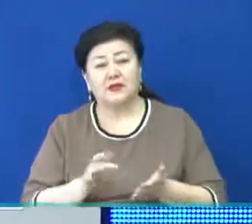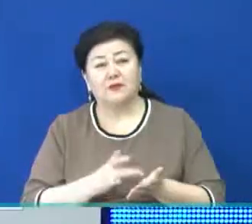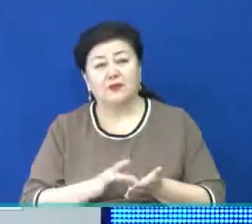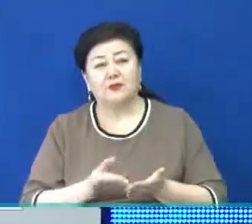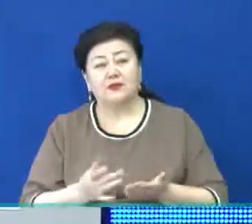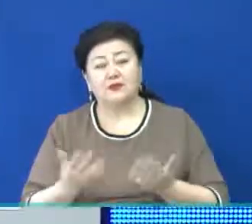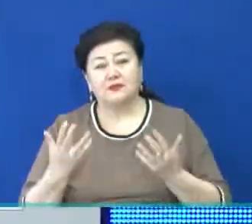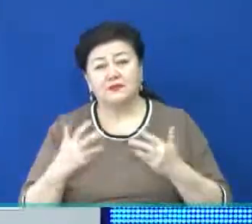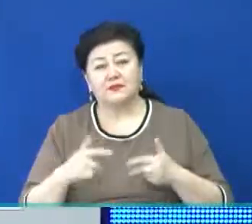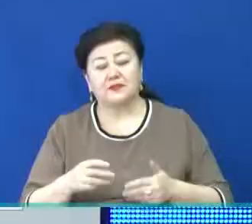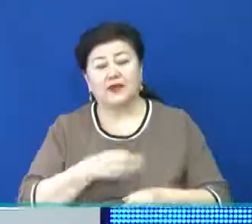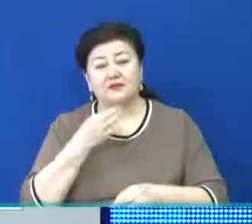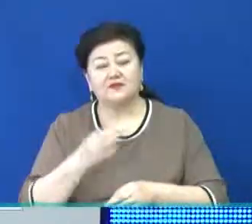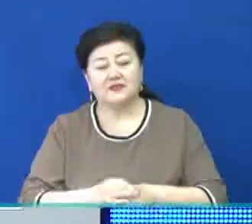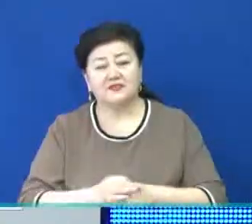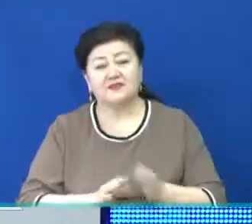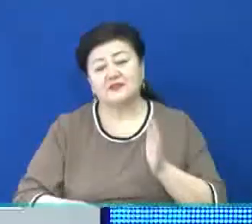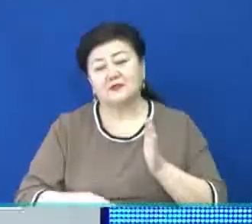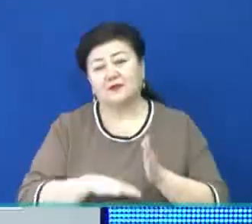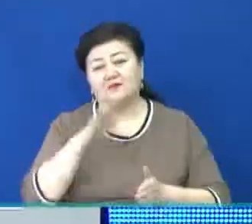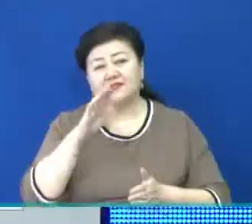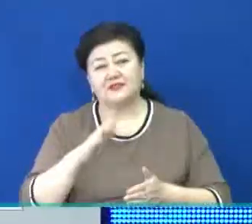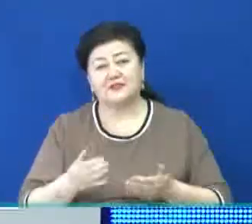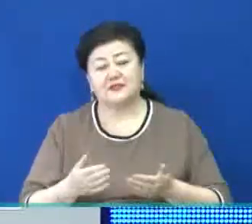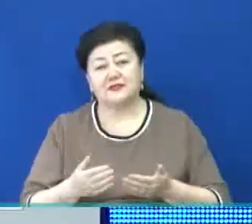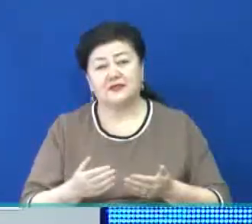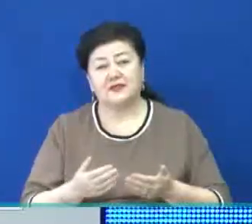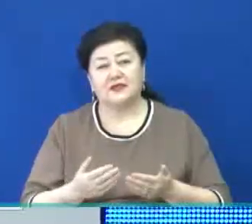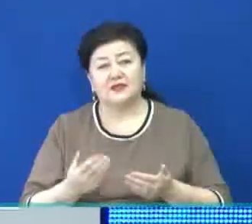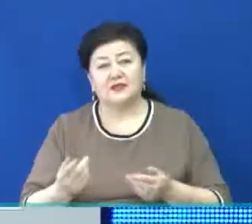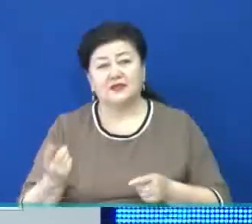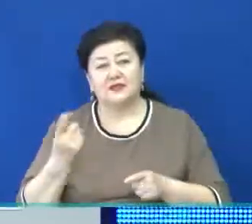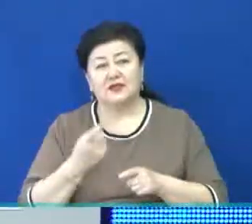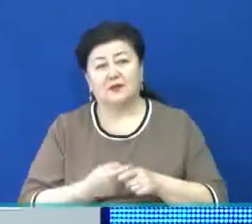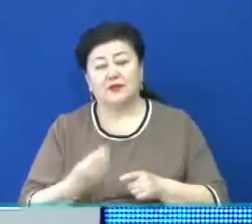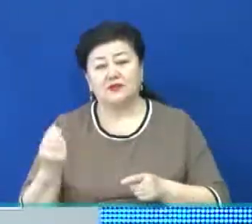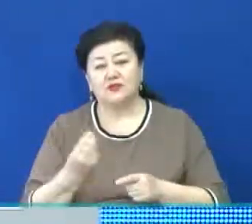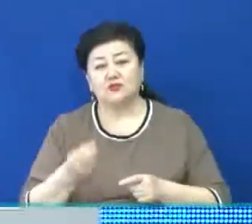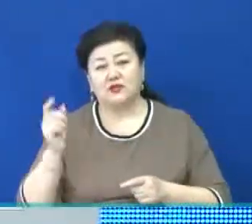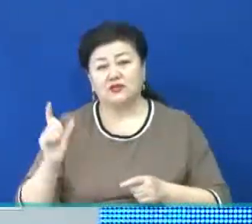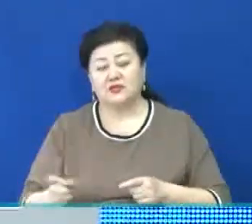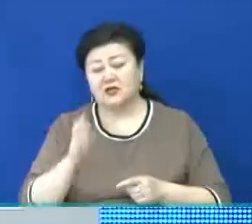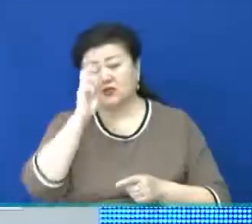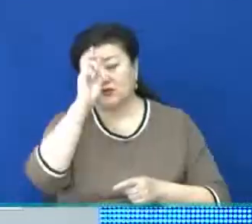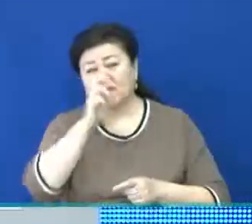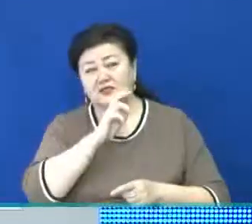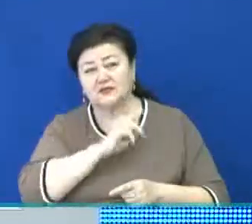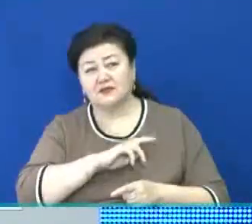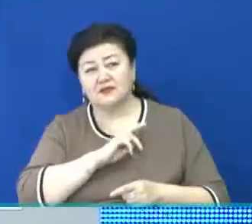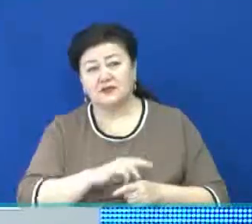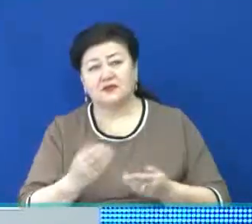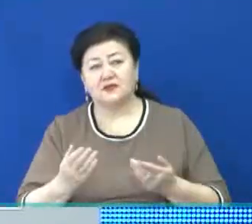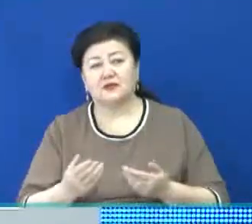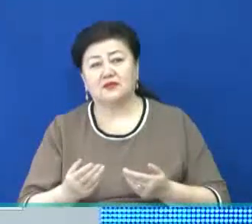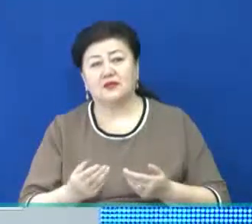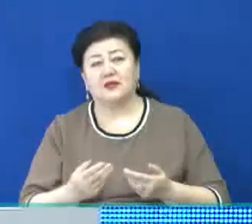есеп қызметкерлерінің жауапкершілігін арттыру мақсатында білім бөлімдерінде қосымша бір штат мемлекеттік қызметші және штаттық азаматтық